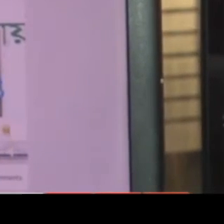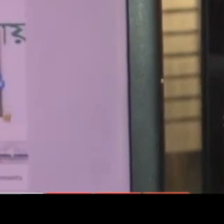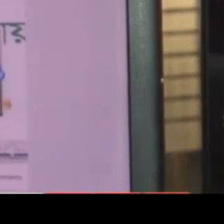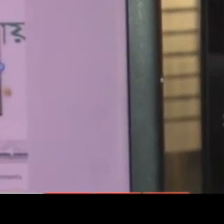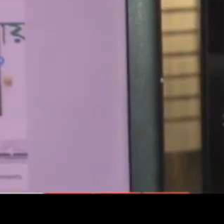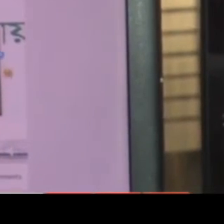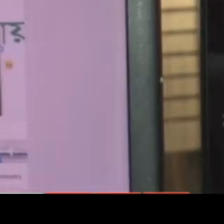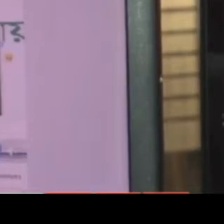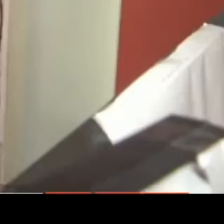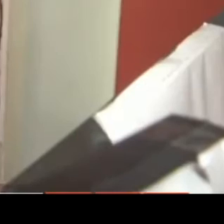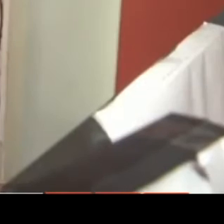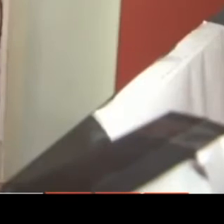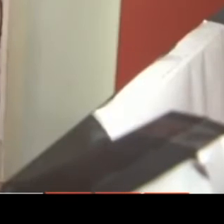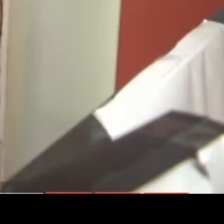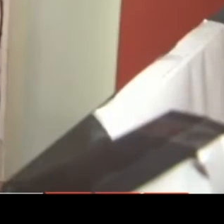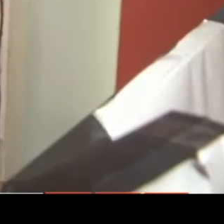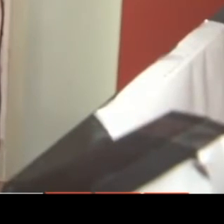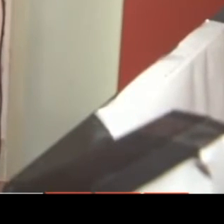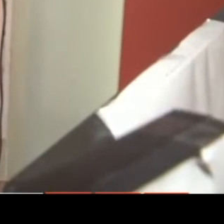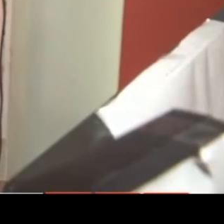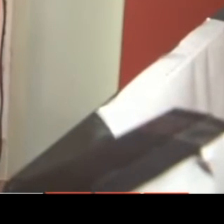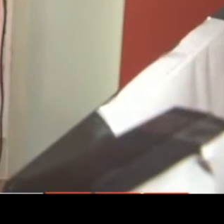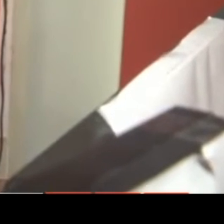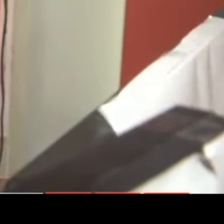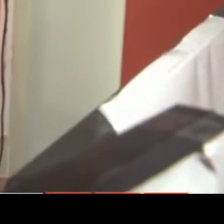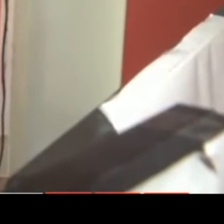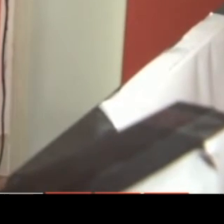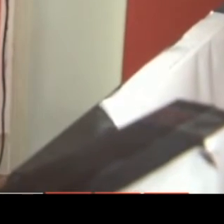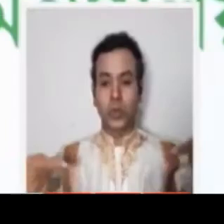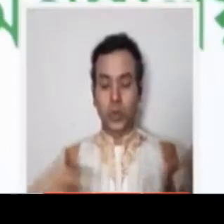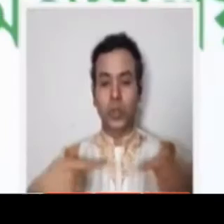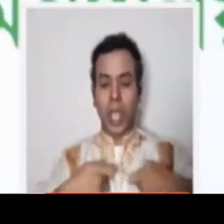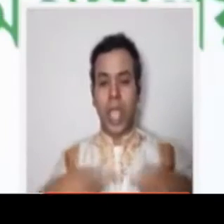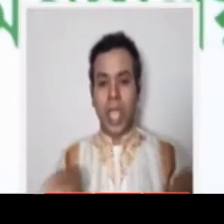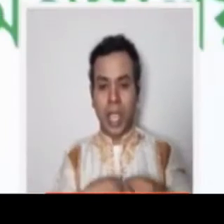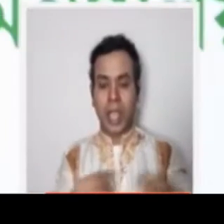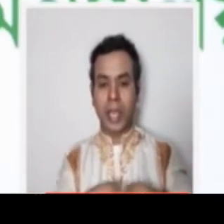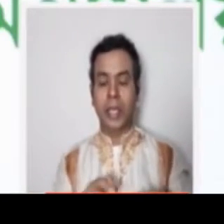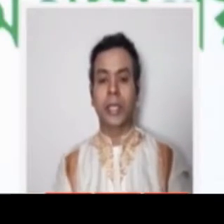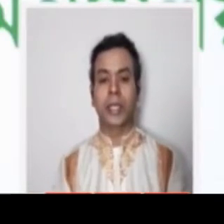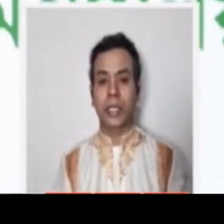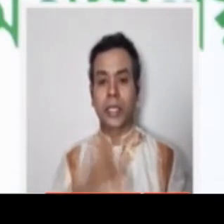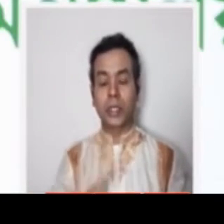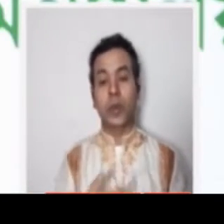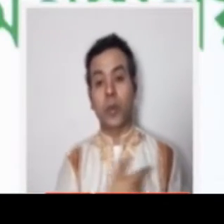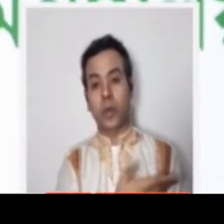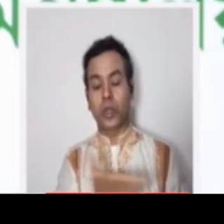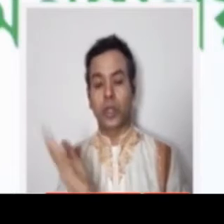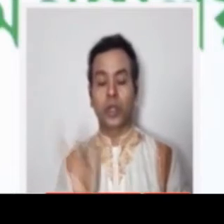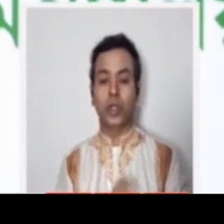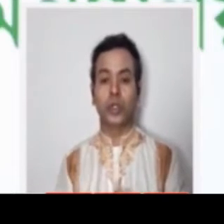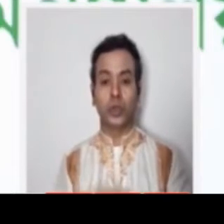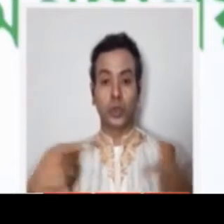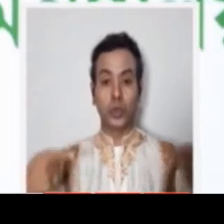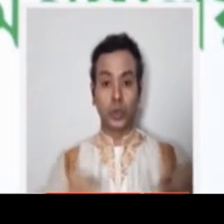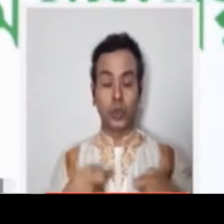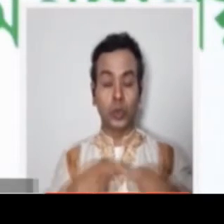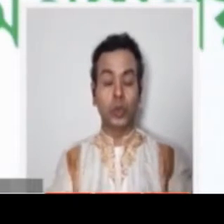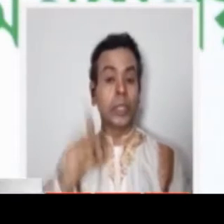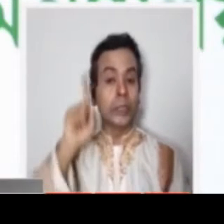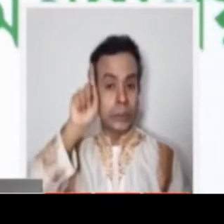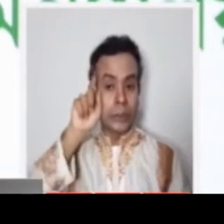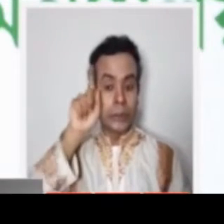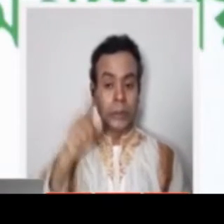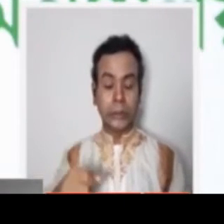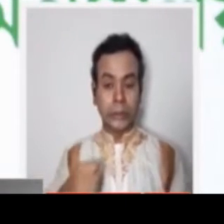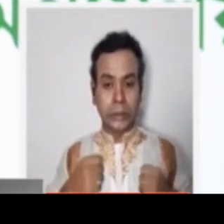মৃত্যুর রেকর্ড। ফলে মৃতের সংখ্যা দাঁড়ালো 432 জনে। গত 24 ঘন্টায় সুস্থ হয়েছেন আরও 588 জন। এ নিয়ে সুস্থ হয়ে ওঠা